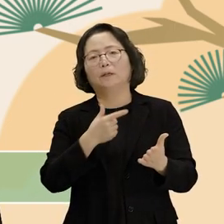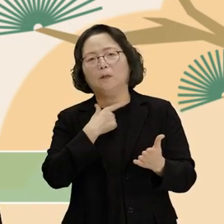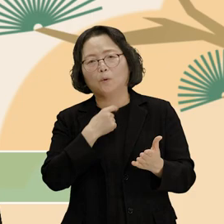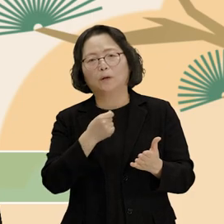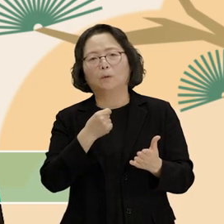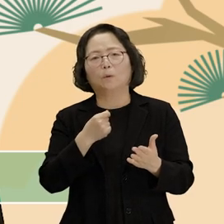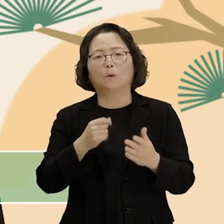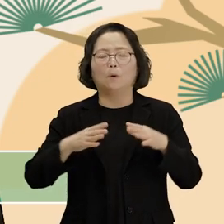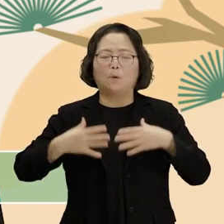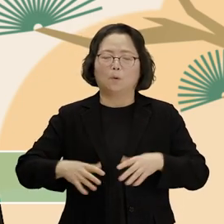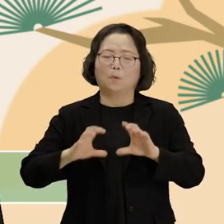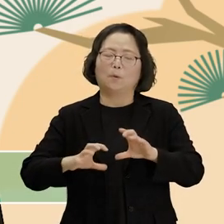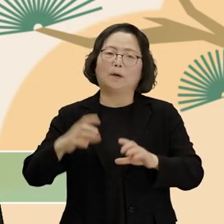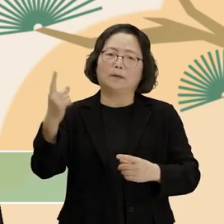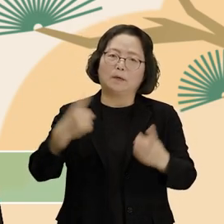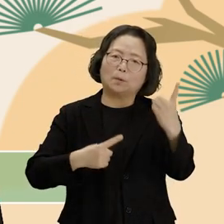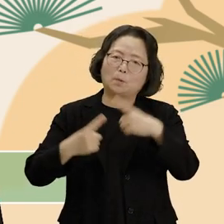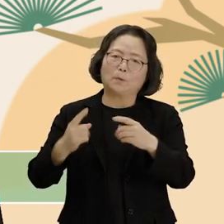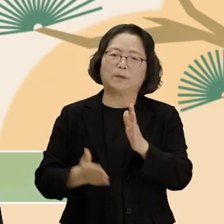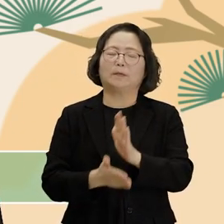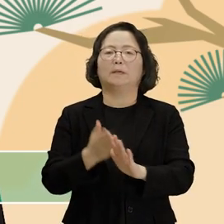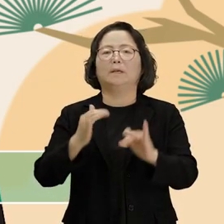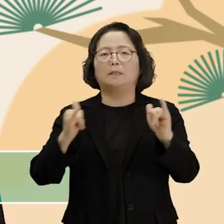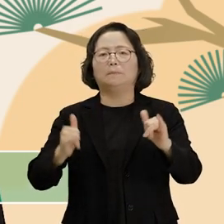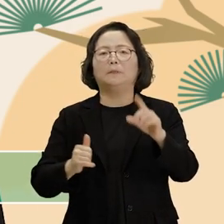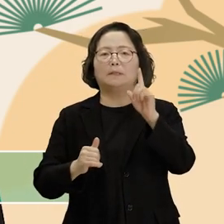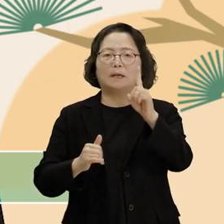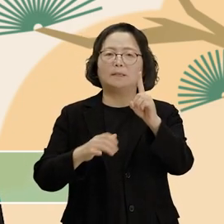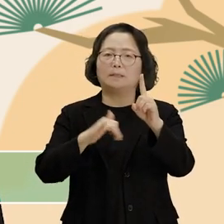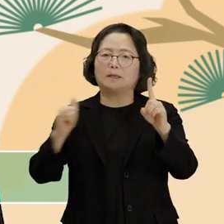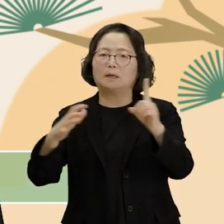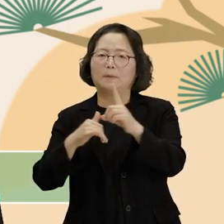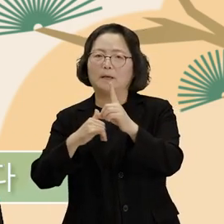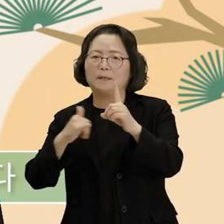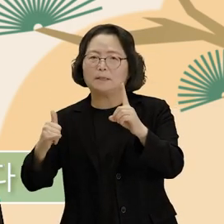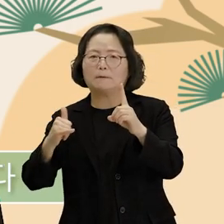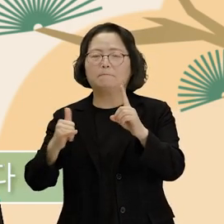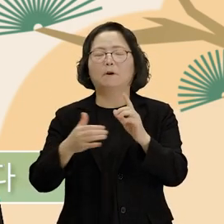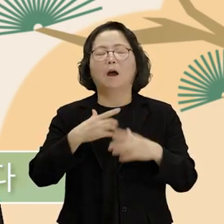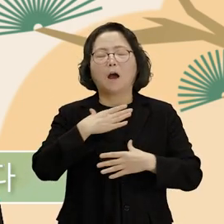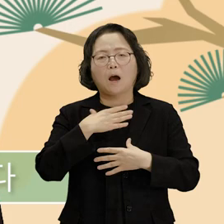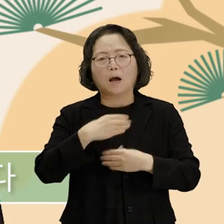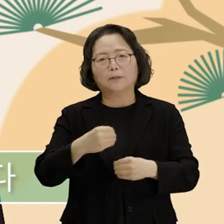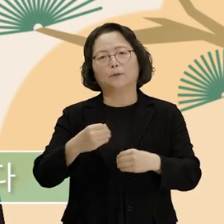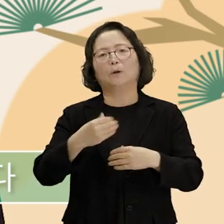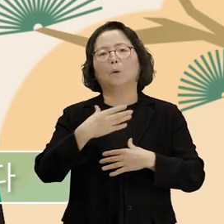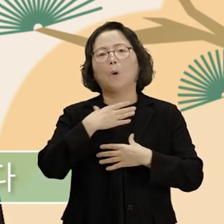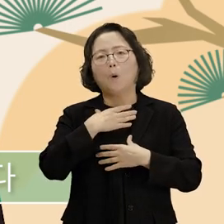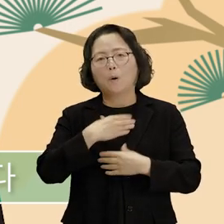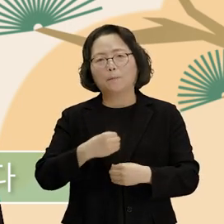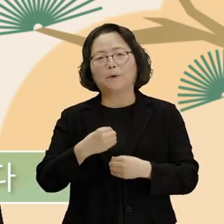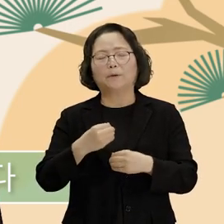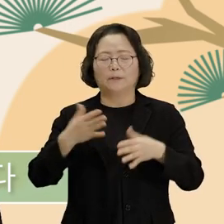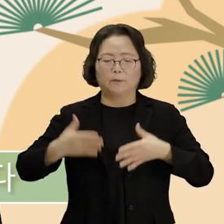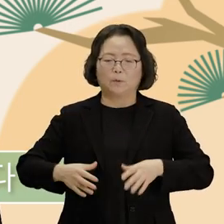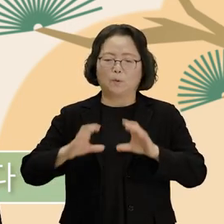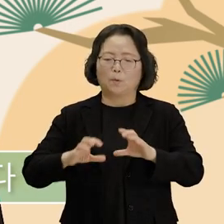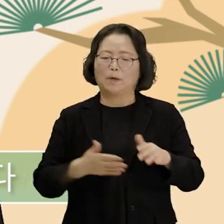되시기를 바라며 고향을 찾는 시민 한 분 한 분 안전하고 편안한